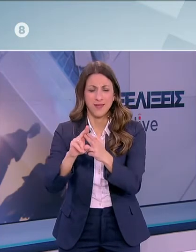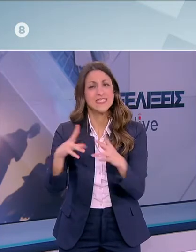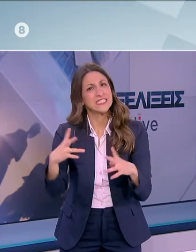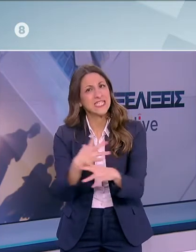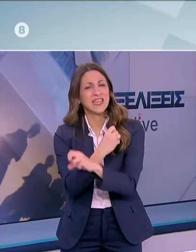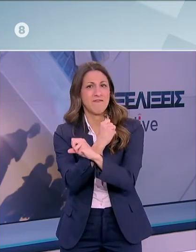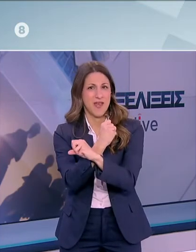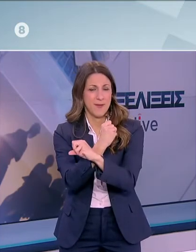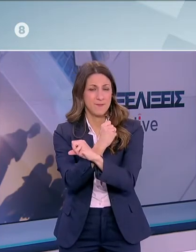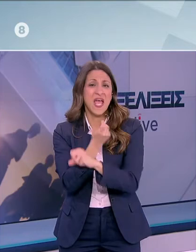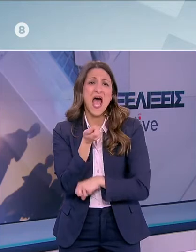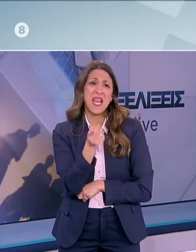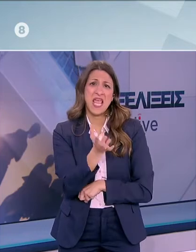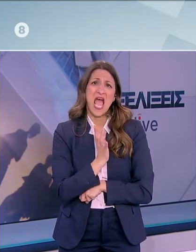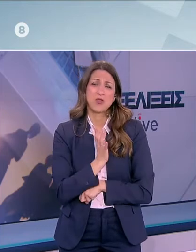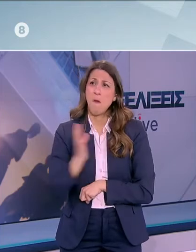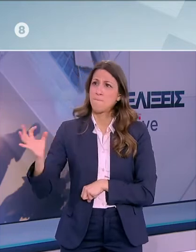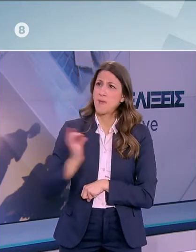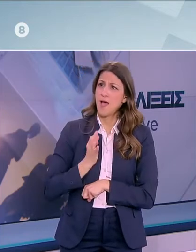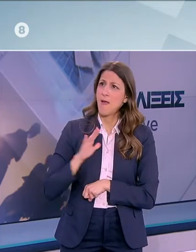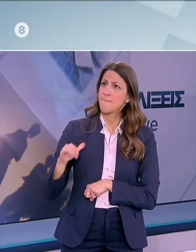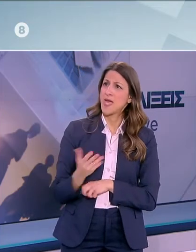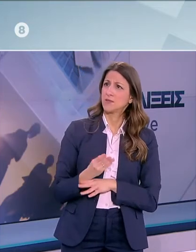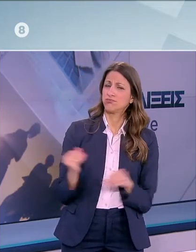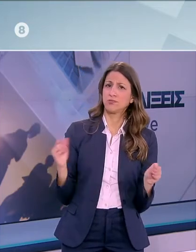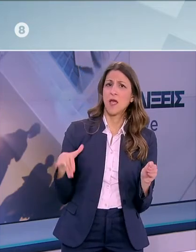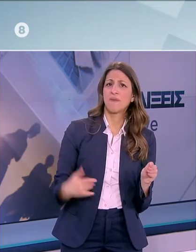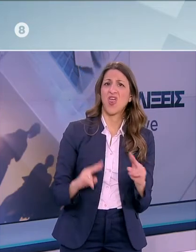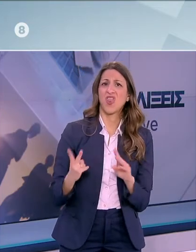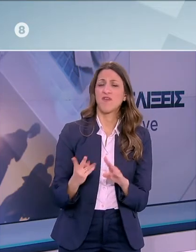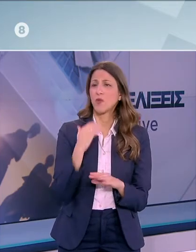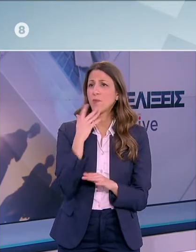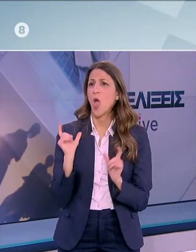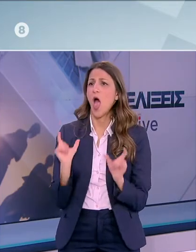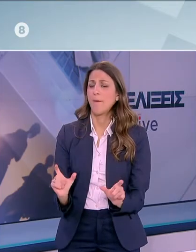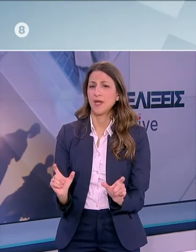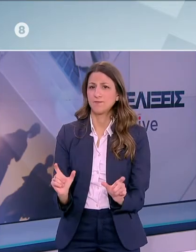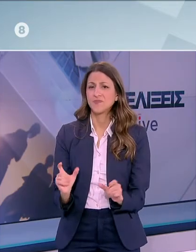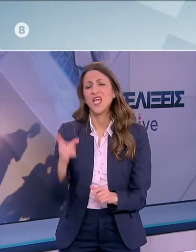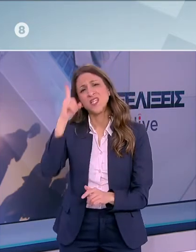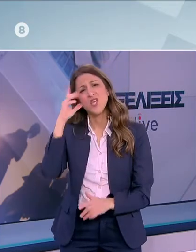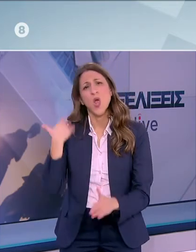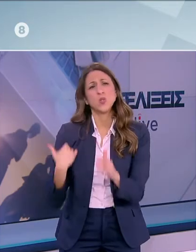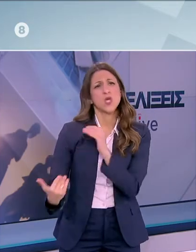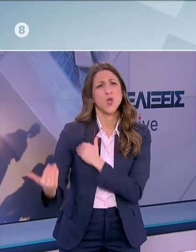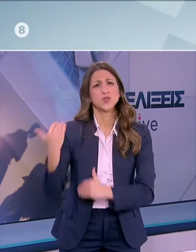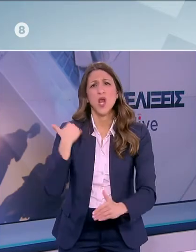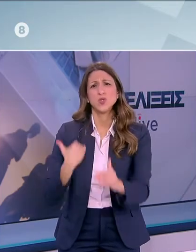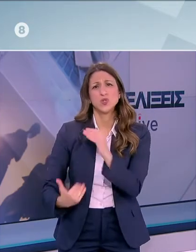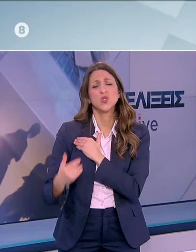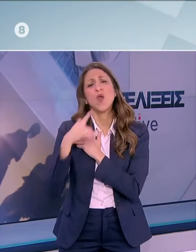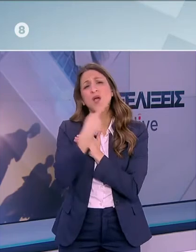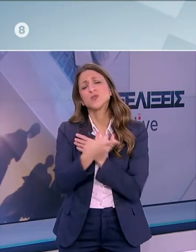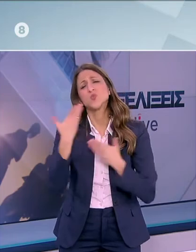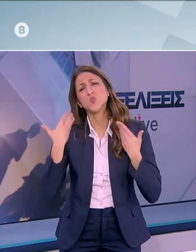υπομένουμε. Εγώ καταλαβαίνω τον κόσμο και βλέπω όλες αυτές τις ερωτήσεις που είναι η μία πίσω από την άλλη. Πότε θα χαλαρώσουμε, κουραστήκαμε, σας το λέμε με τον